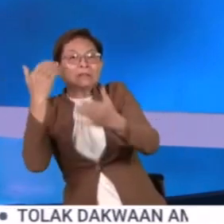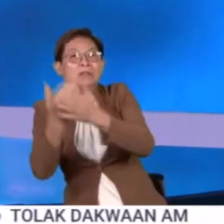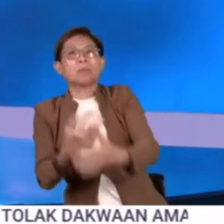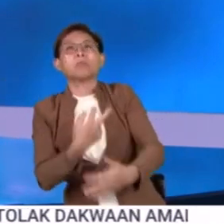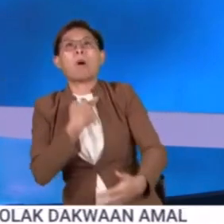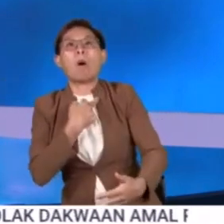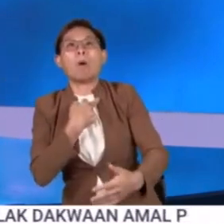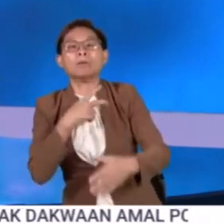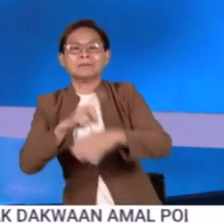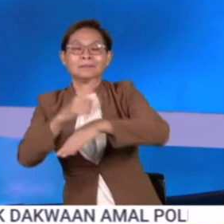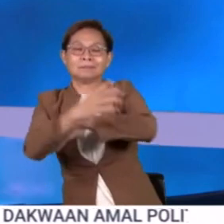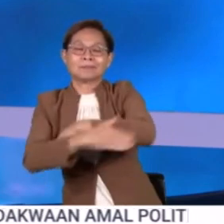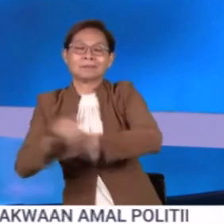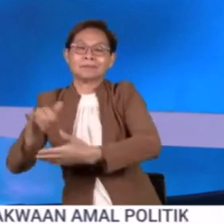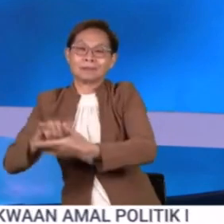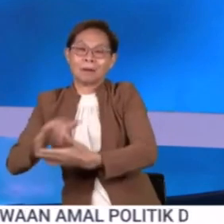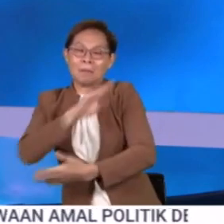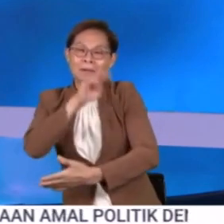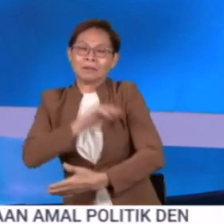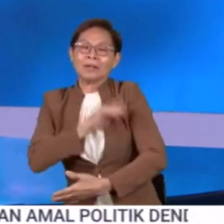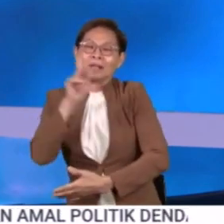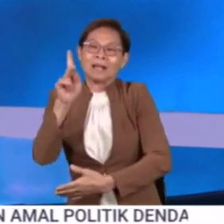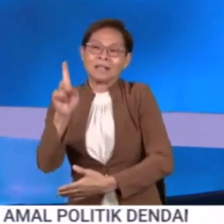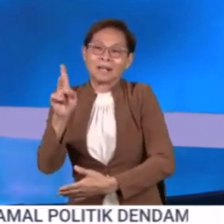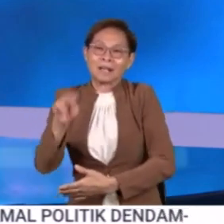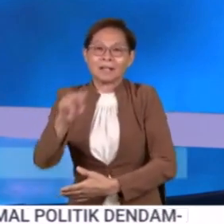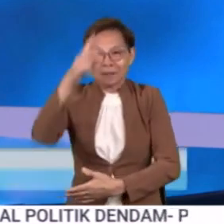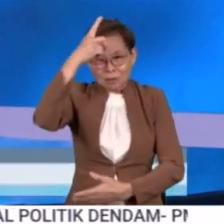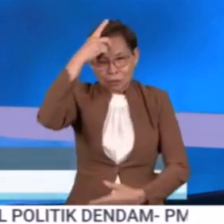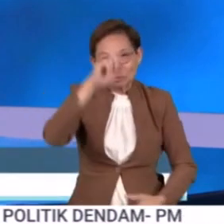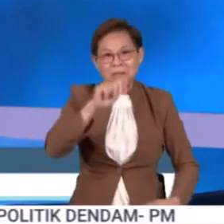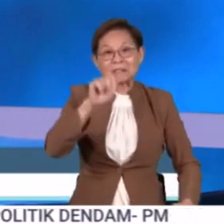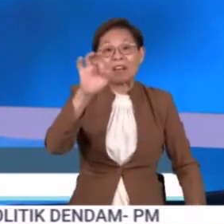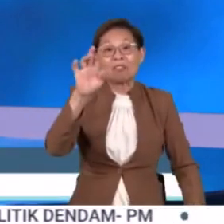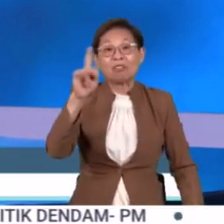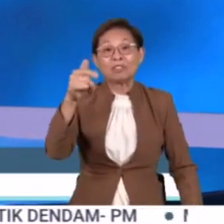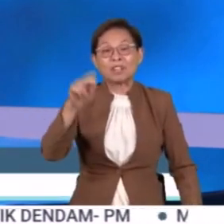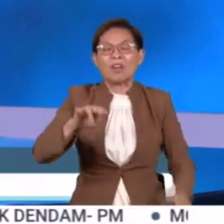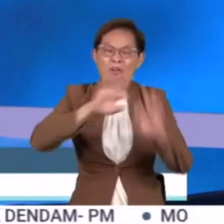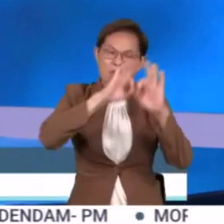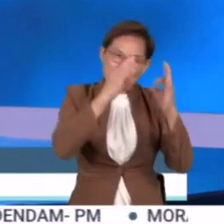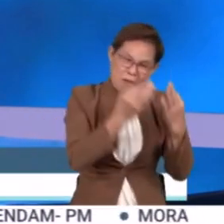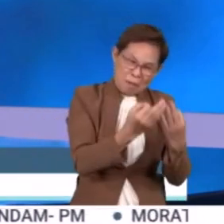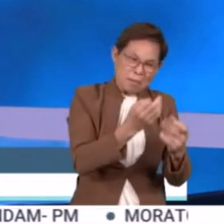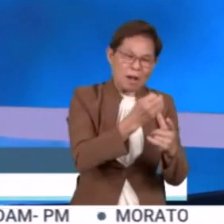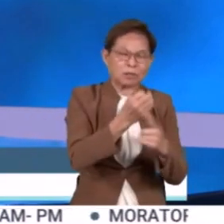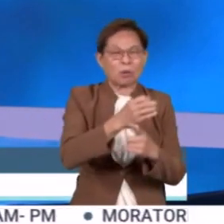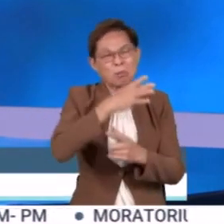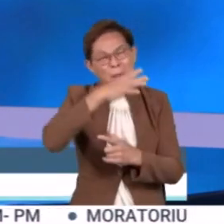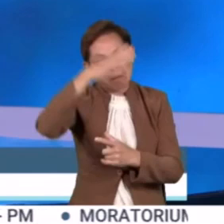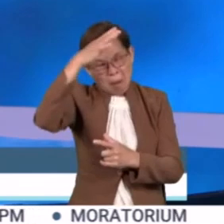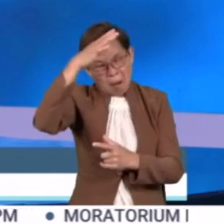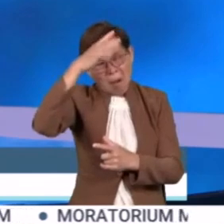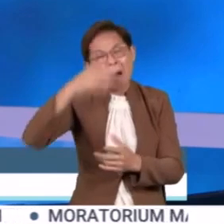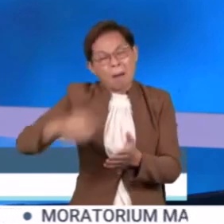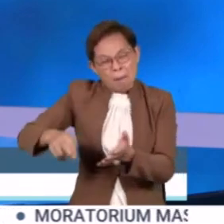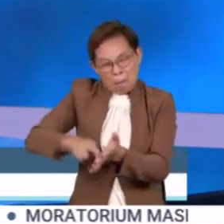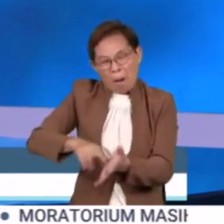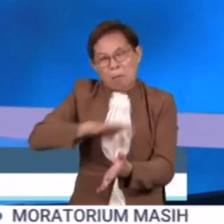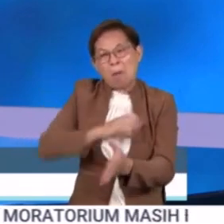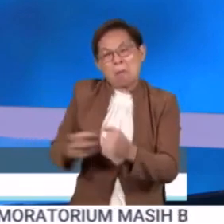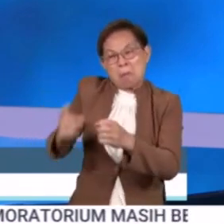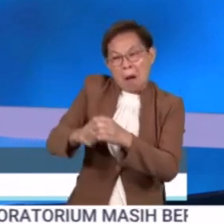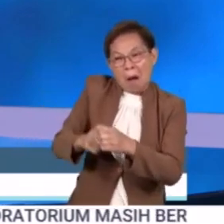terperangkap di negara terbabit. Menteri Dalam Negeri Datuk Seri Saifuddin Nasution Ismail berkata ahli keluarga atau ibu bapa mangsa akan membuat laporan polis